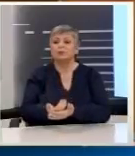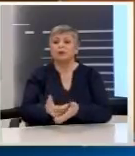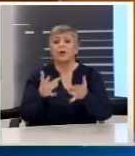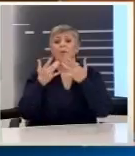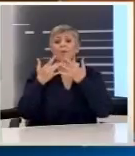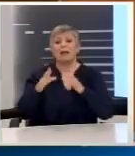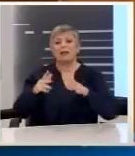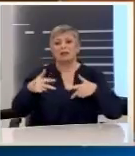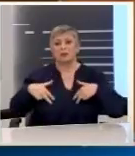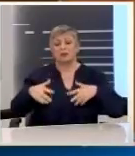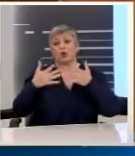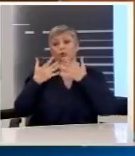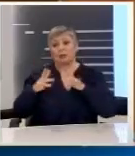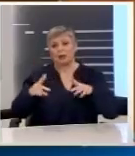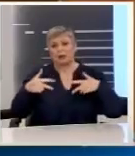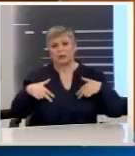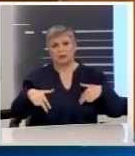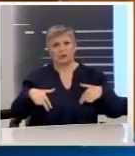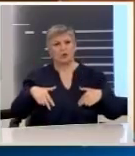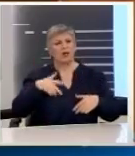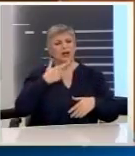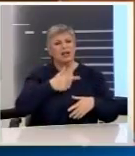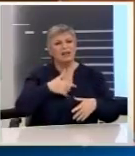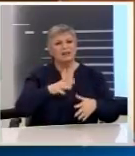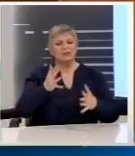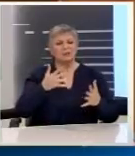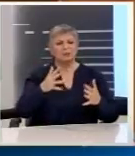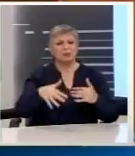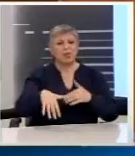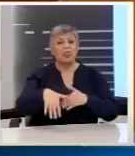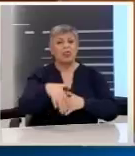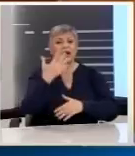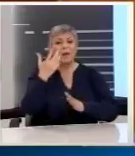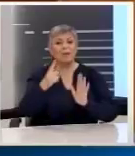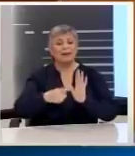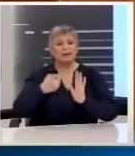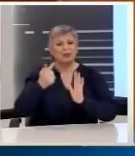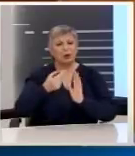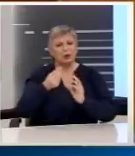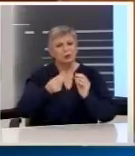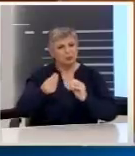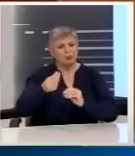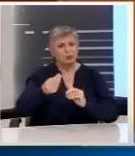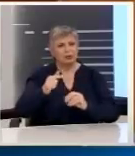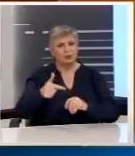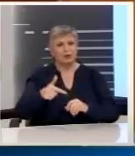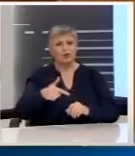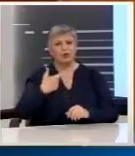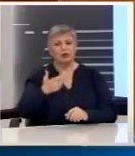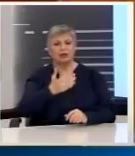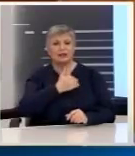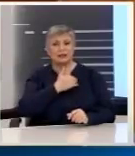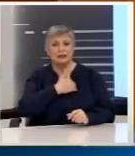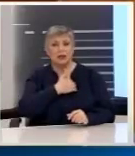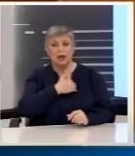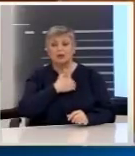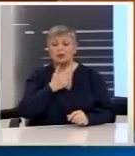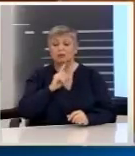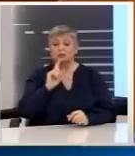15 αιτήματα για παραιτήσεις υπουργών από τότε που αναλάβαμε τη διακυβέρνηση. Έχω λοιπόν την